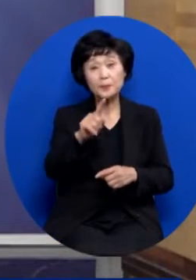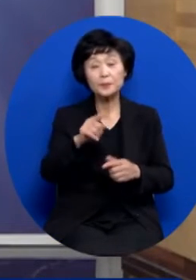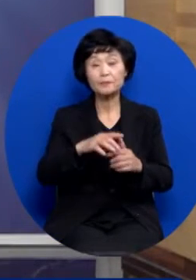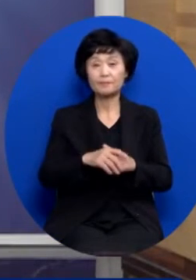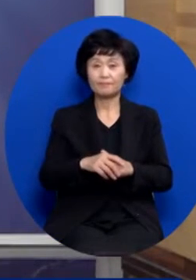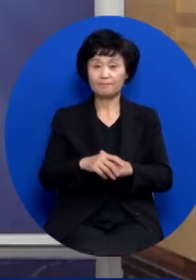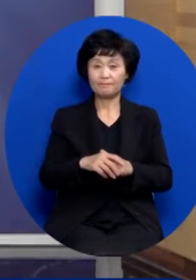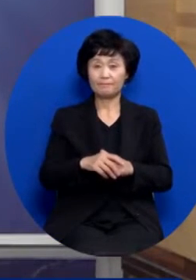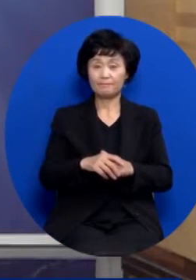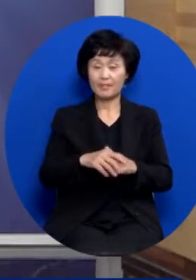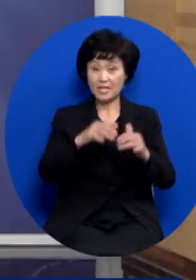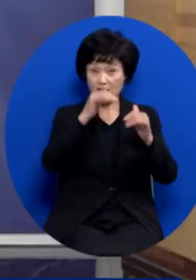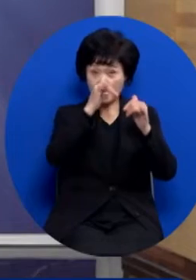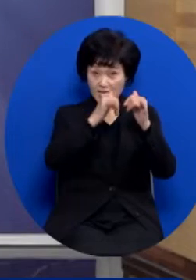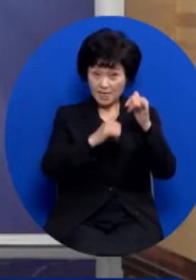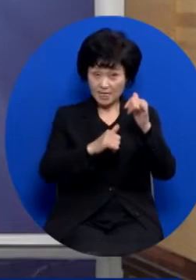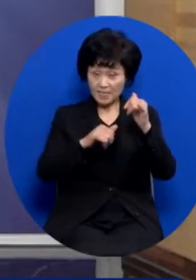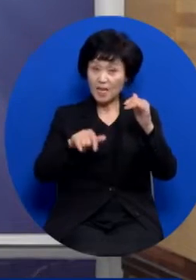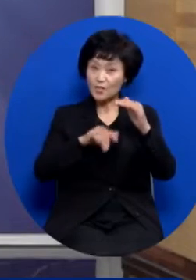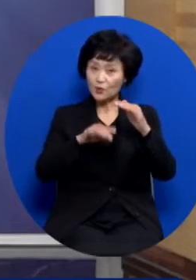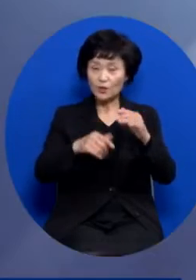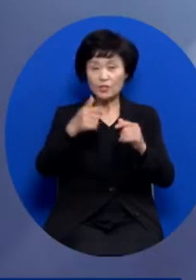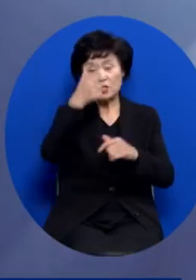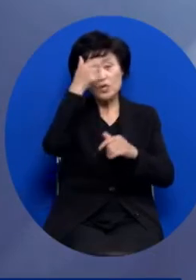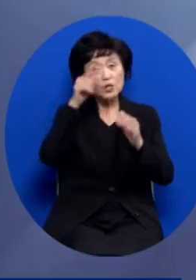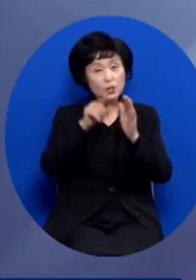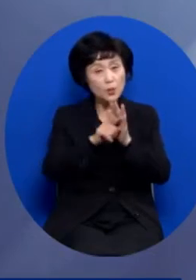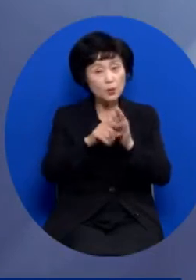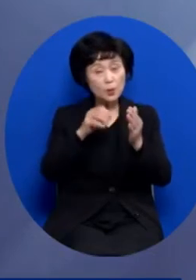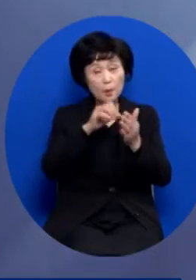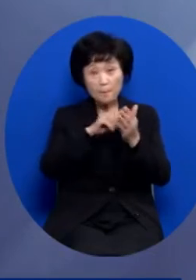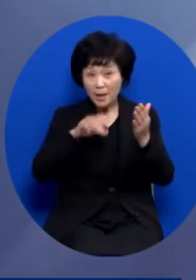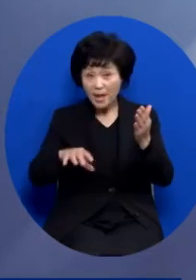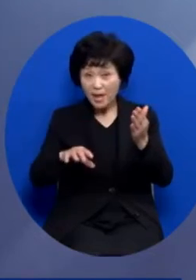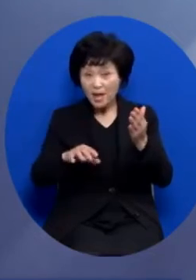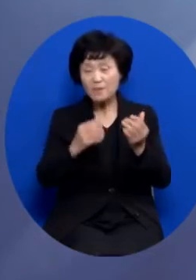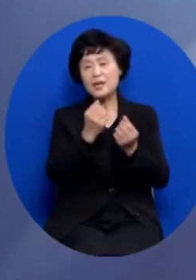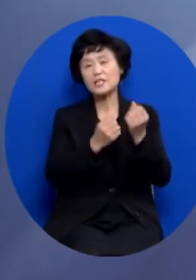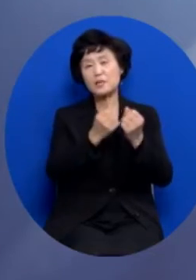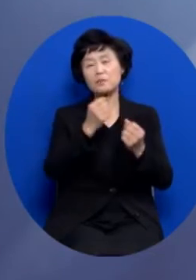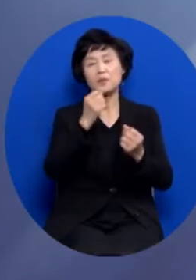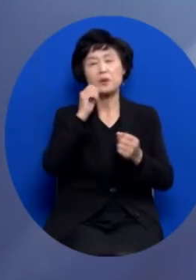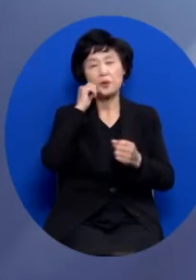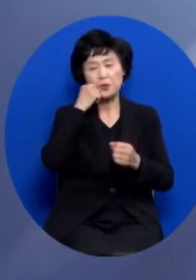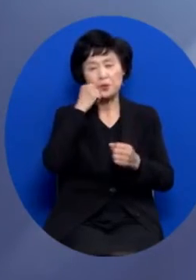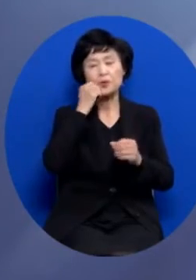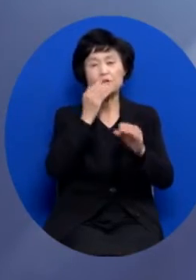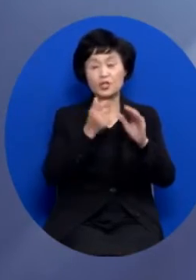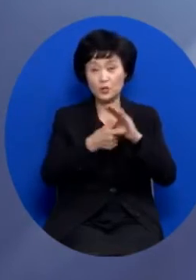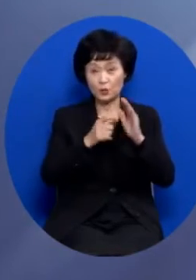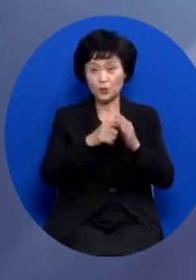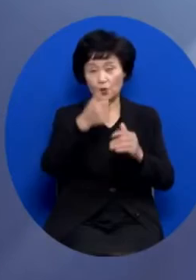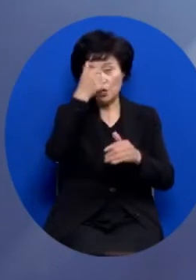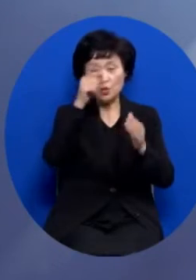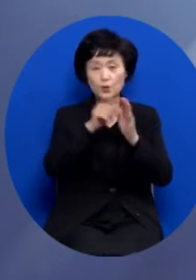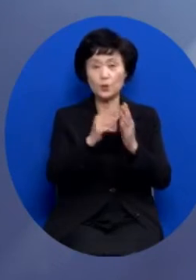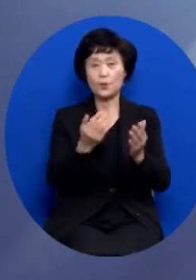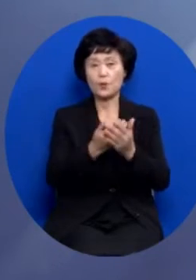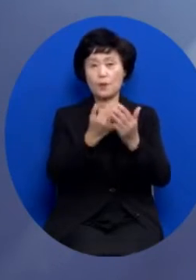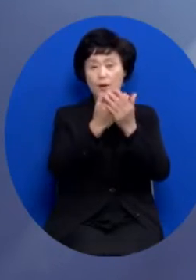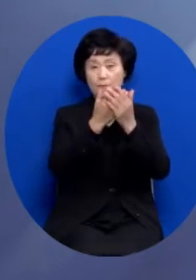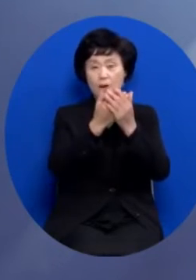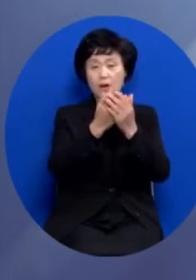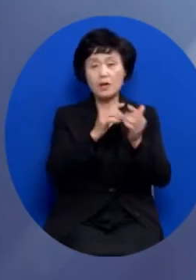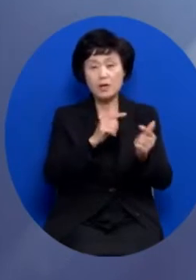우리 근현대 역사에서 기독교를 빼놓고는 설명하기 어려울 것 같습니다. 일제 침략기에서 우리